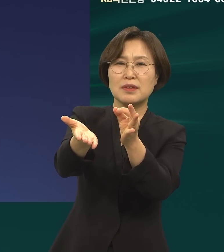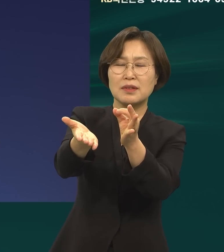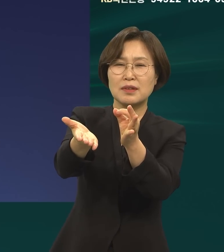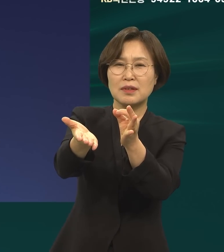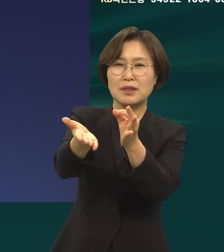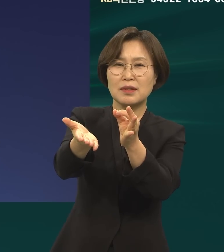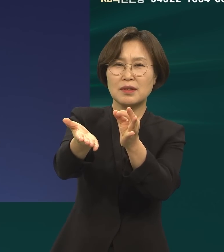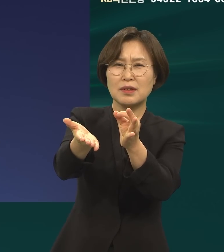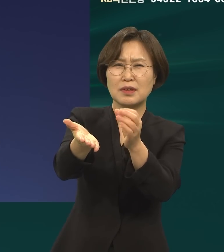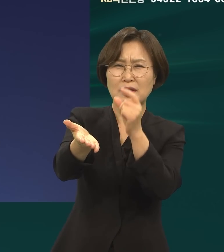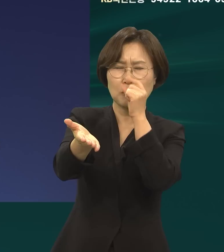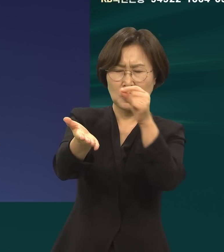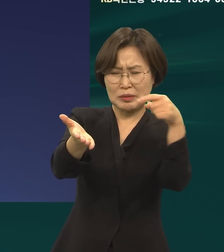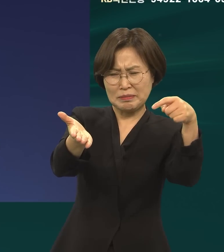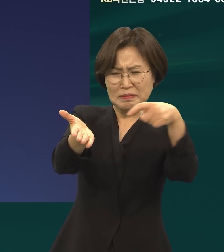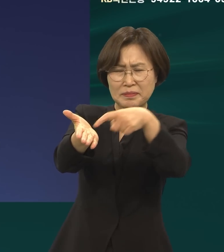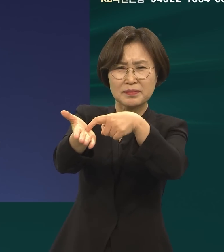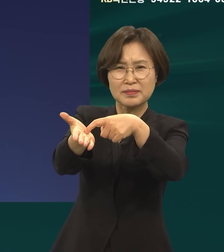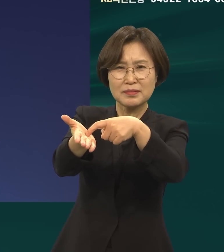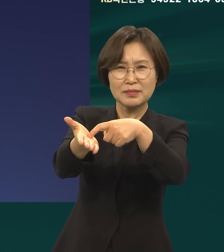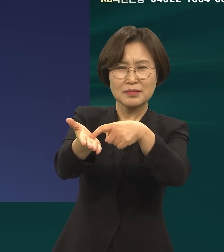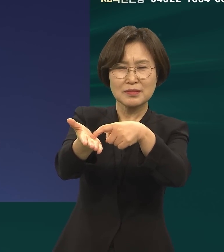못자국이 있는 거예요.